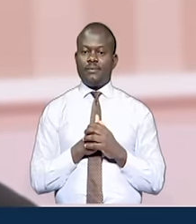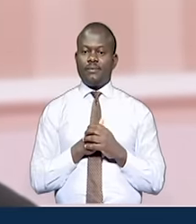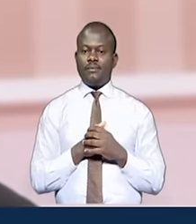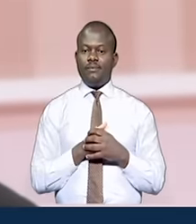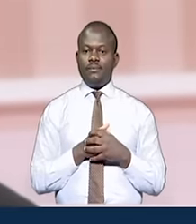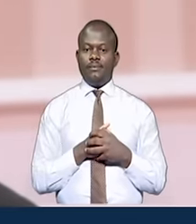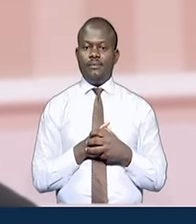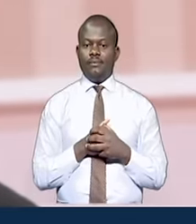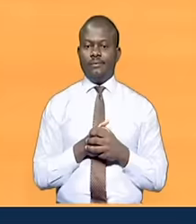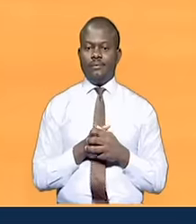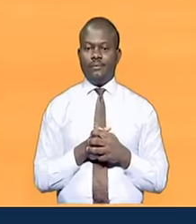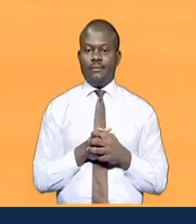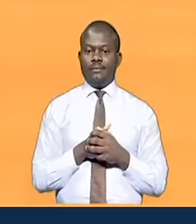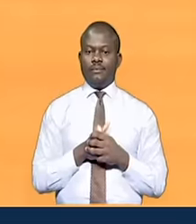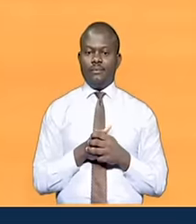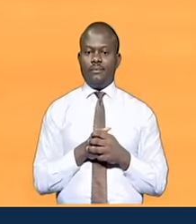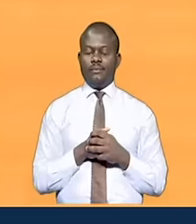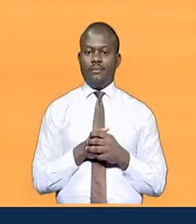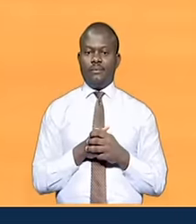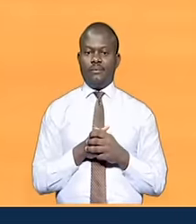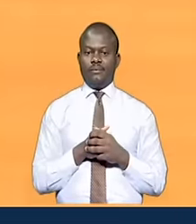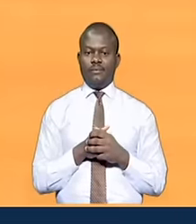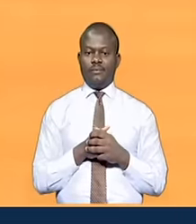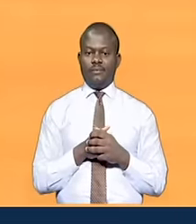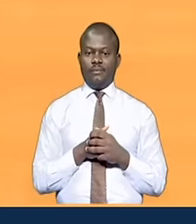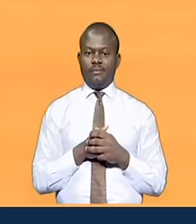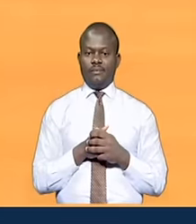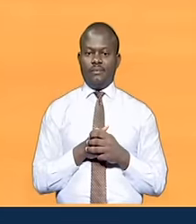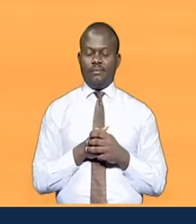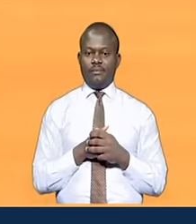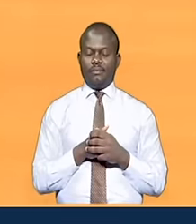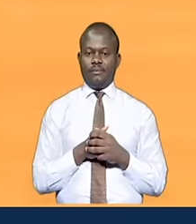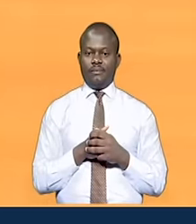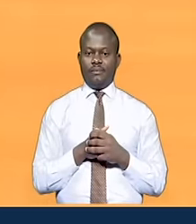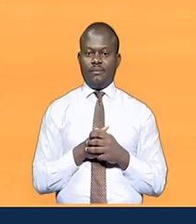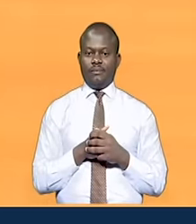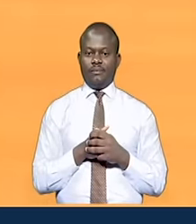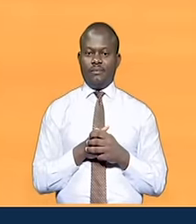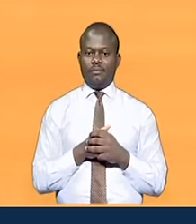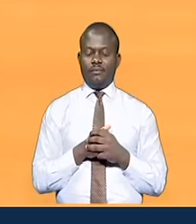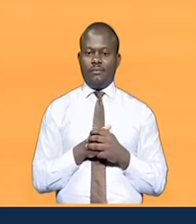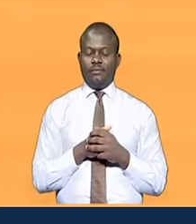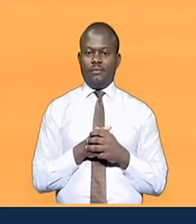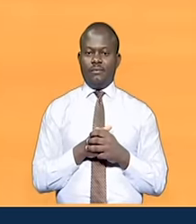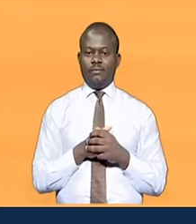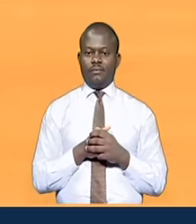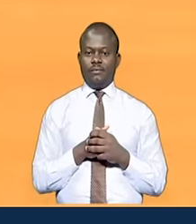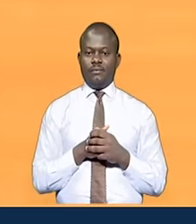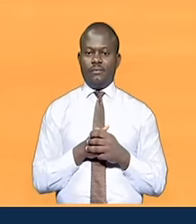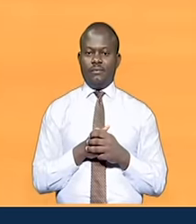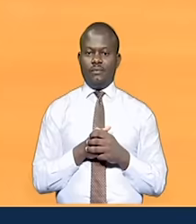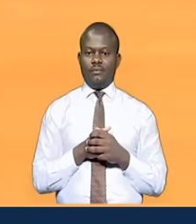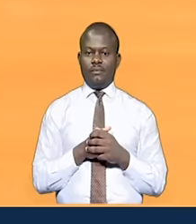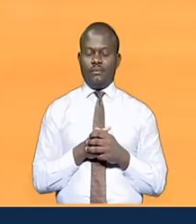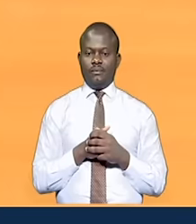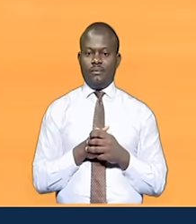the responsibility they have for why Rwandan forces would be in DRC